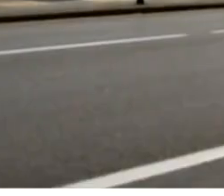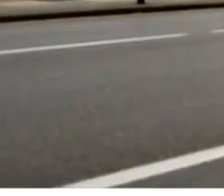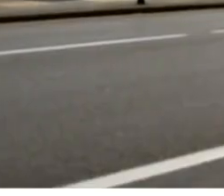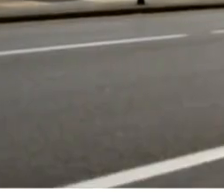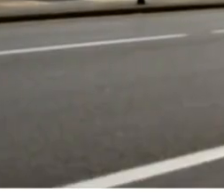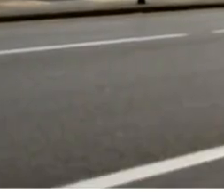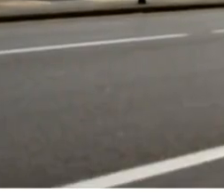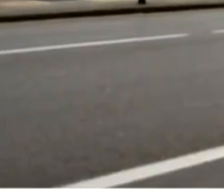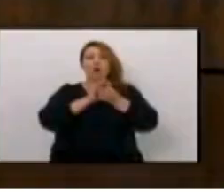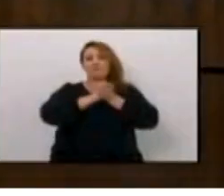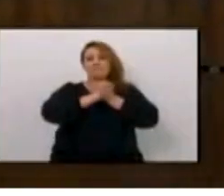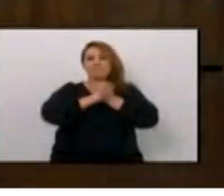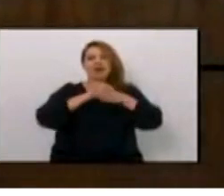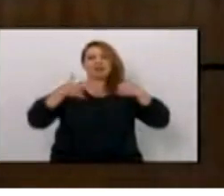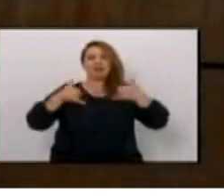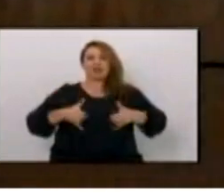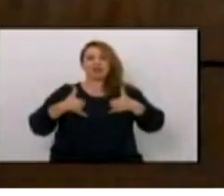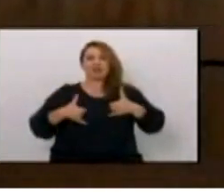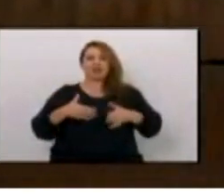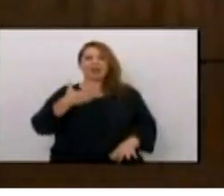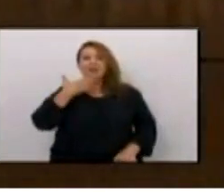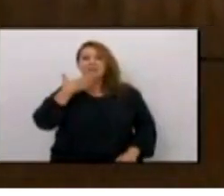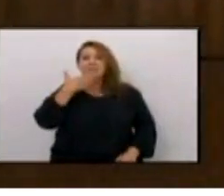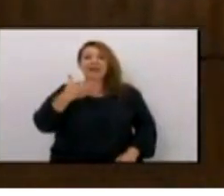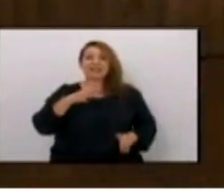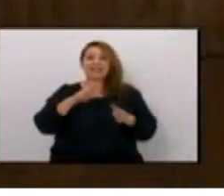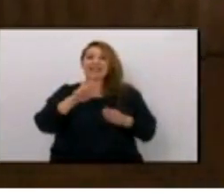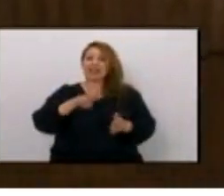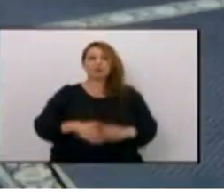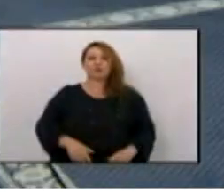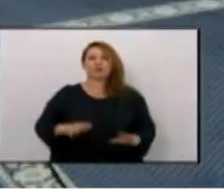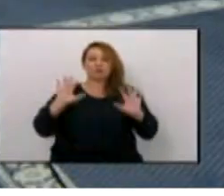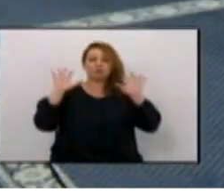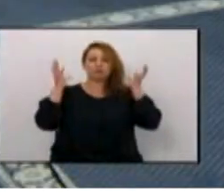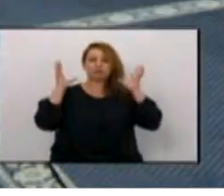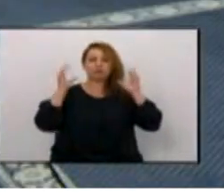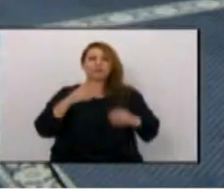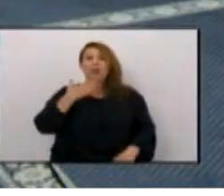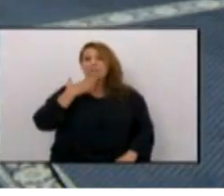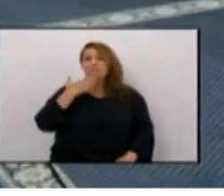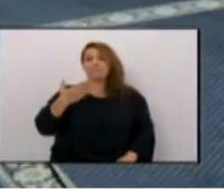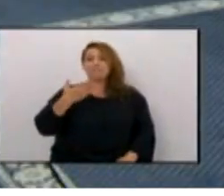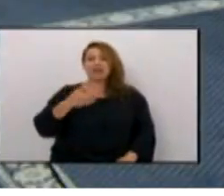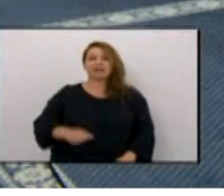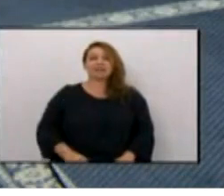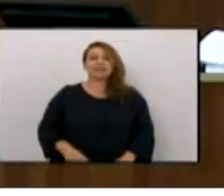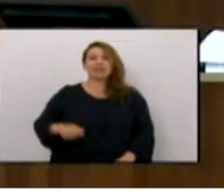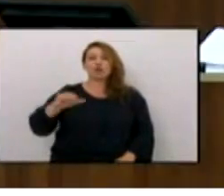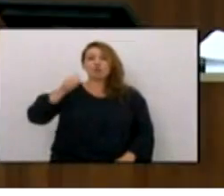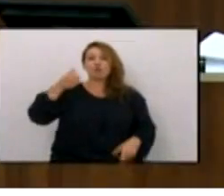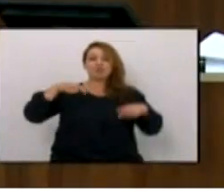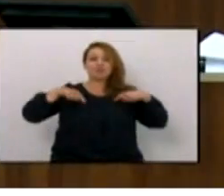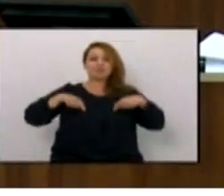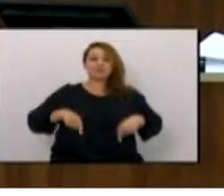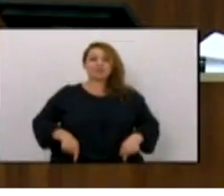شكلية لكن الكلمة الأخيرة ستبقى بيد الشعب الجزائري، إما أن يصوت بنعم ويقر هذا الدستور الجديد أو